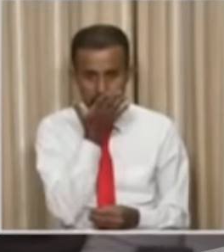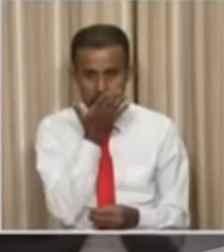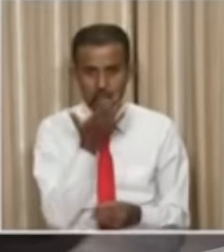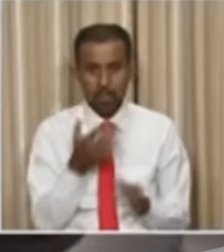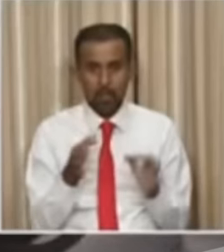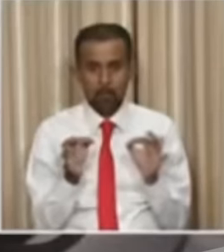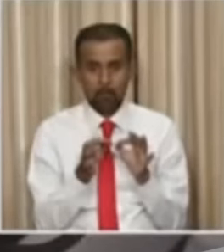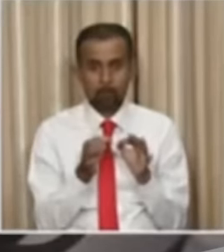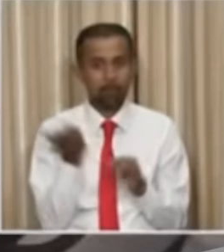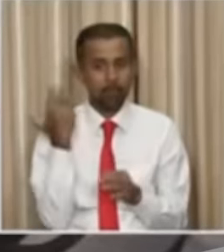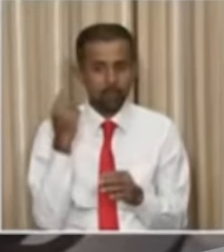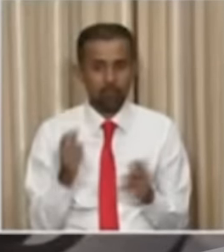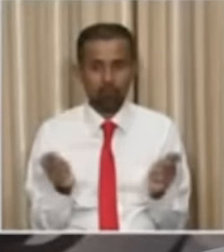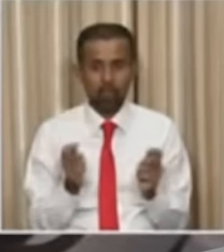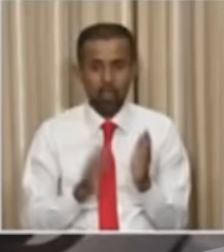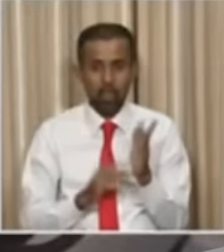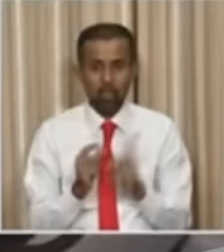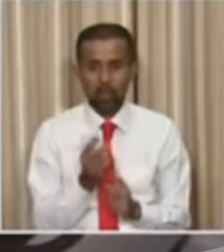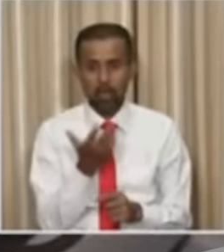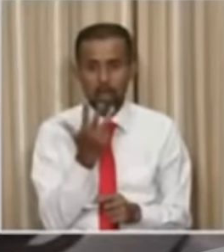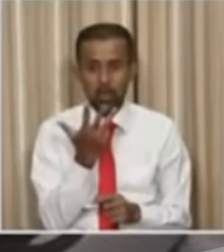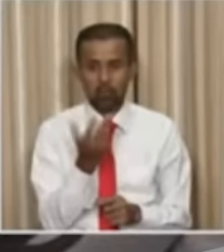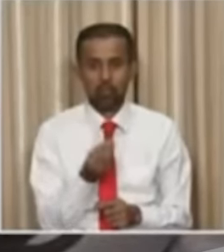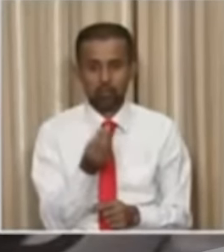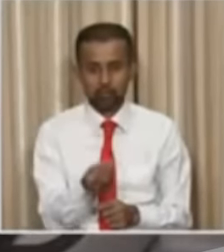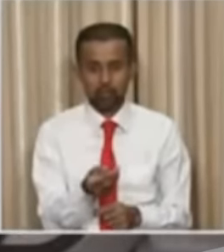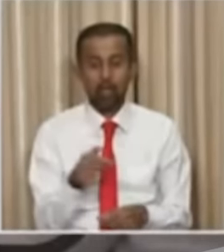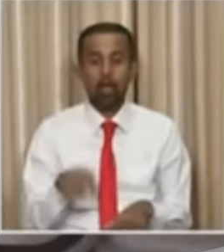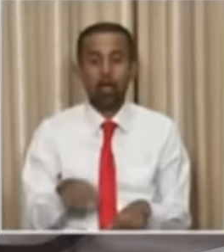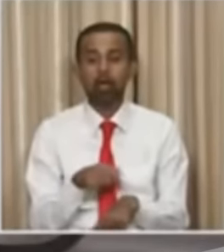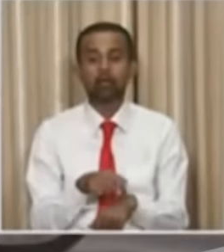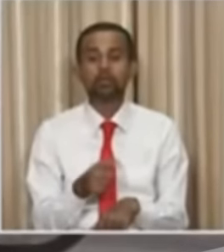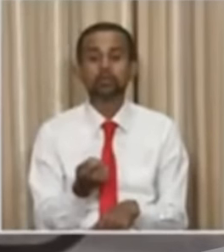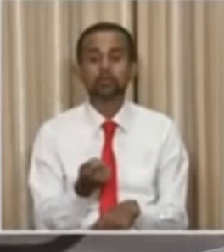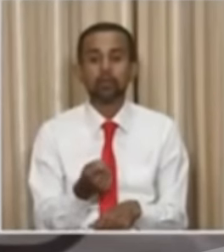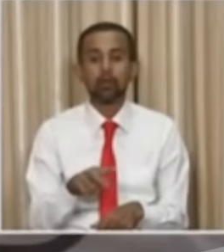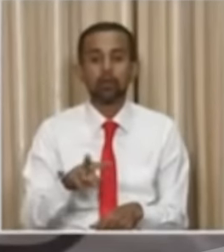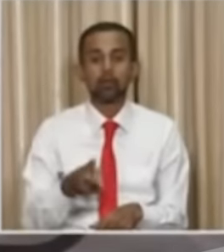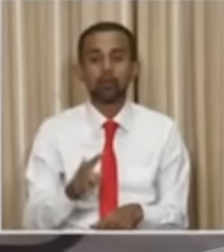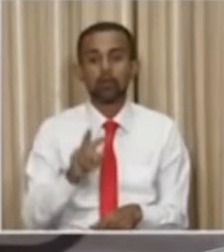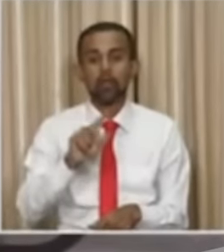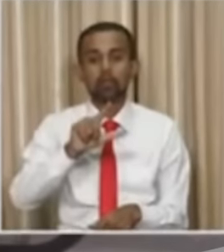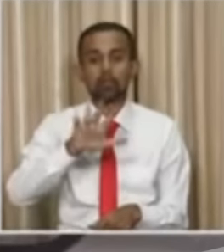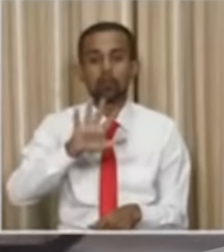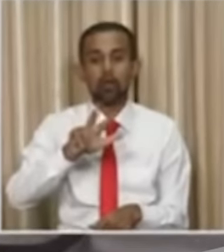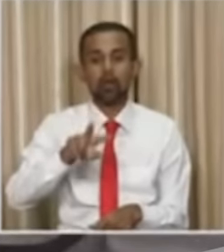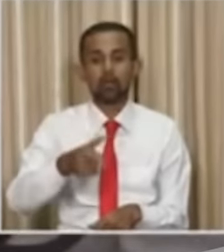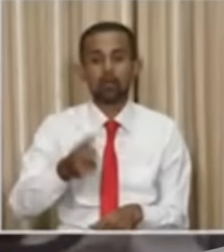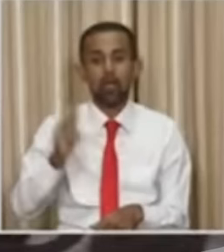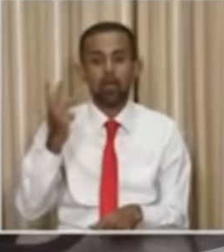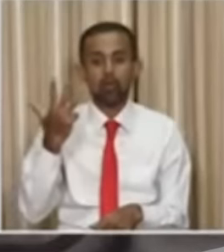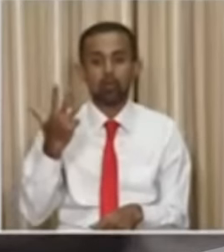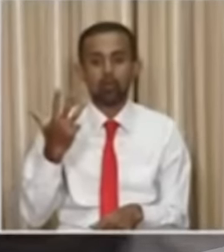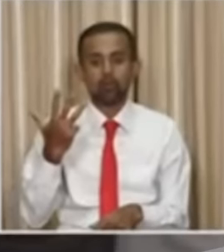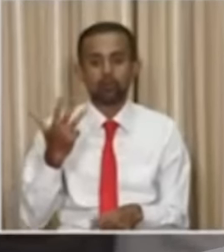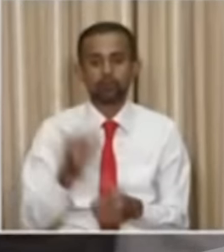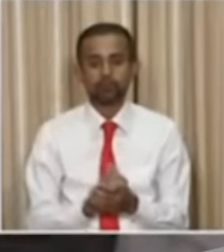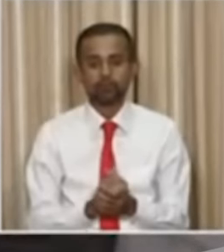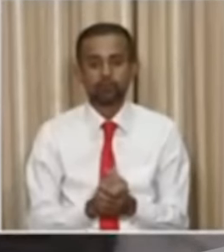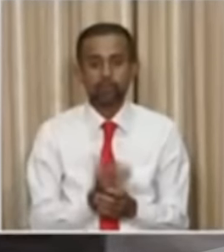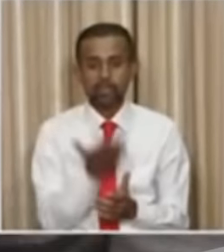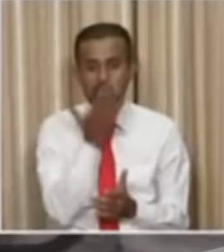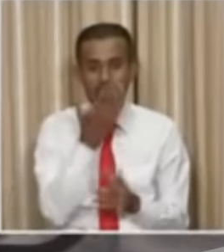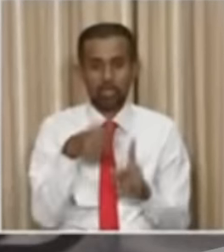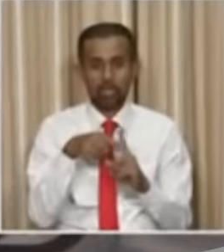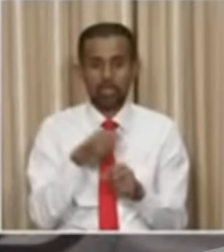ගුණාද නේද? එදා වෙලදෑම තිදිර 90ට සීනි දෙන්නම්. අද කීයද සීනි කිලෝ එක? රුපියල් 275යි 290යි. ඉතින් සීනි කිලෝ